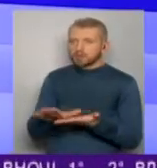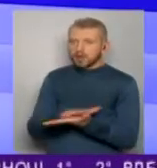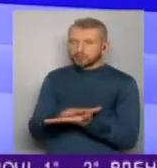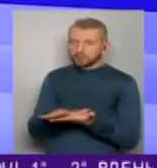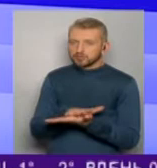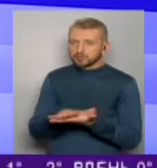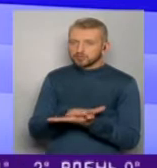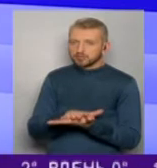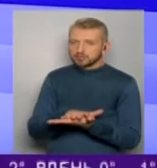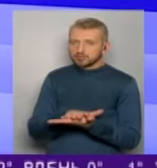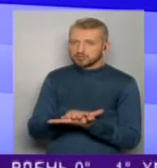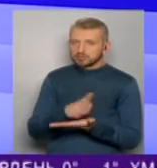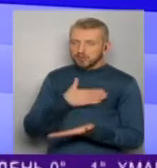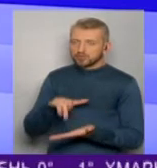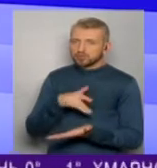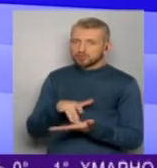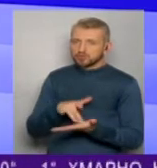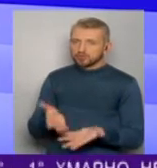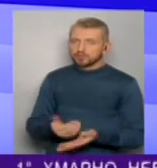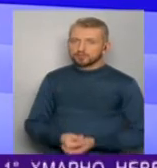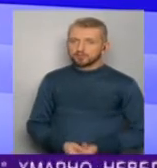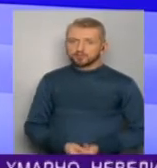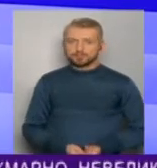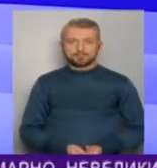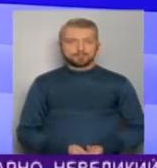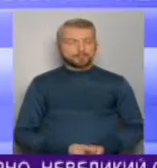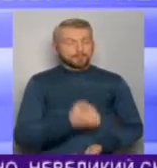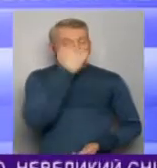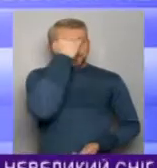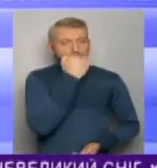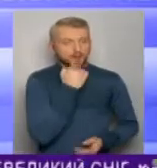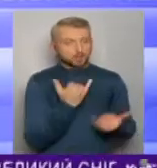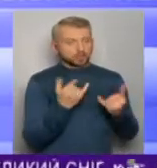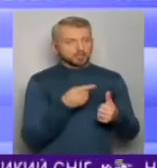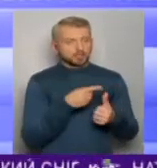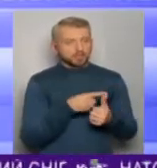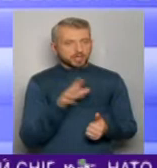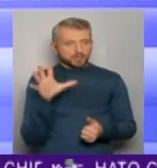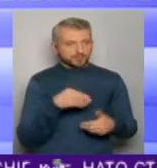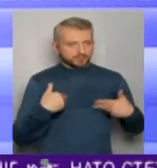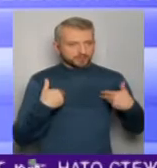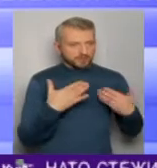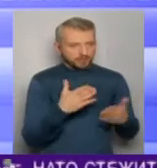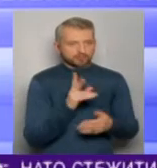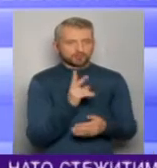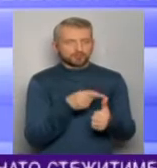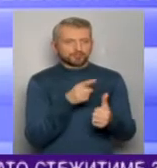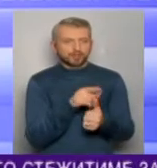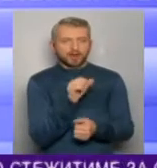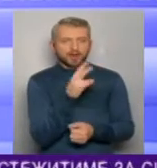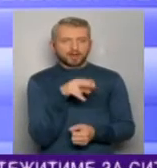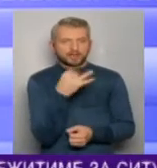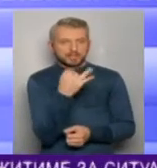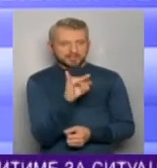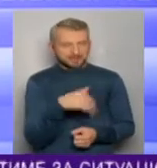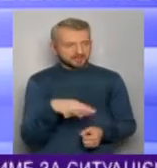комунальними службами наше місто від снігу? Прошу. Дякую. Ну, сьогодні, по-перше, всіх Андрію святом, да, тому що сьогодні так. Свято Андрія.